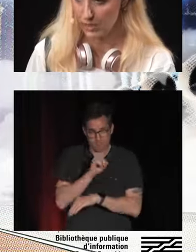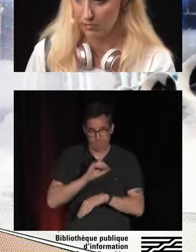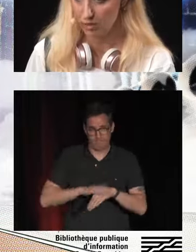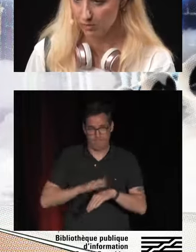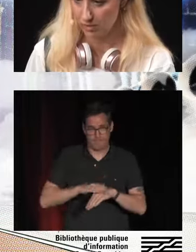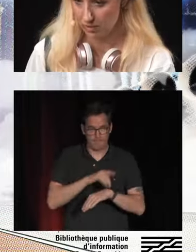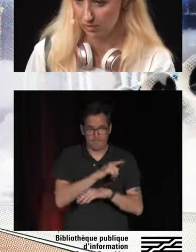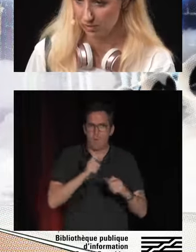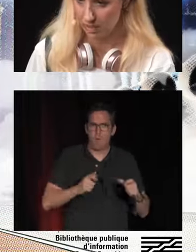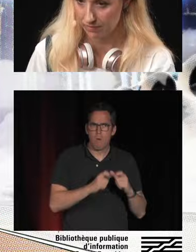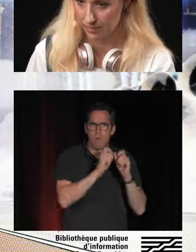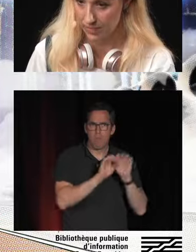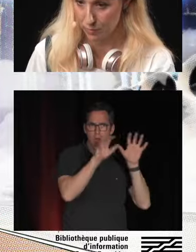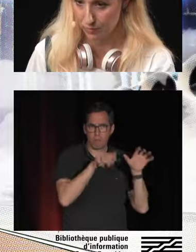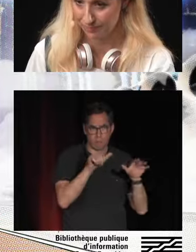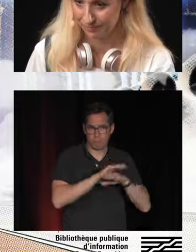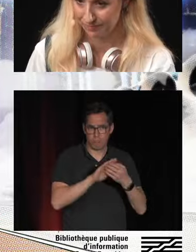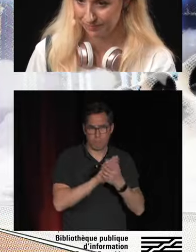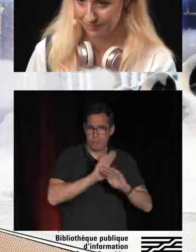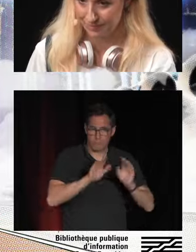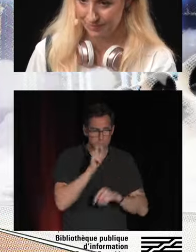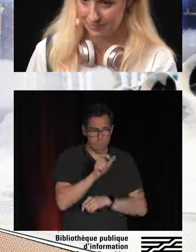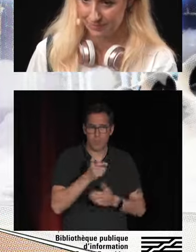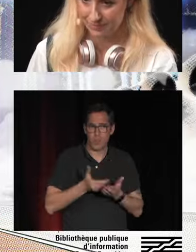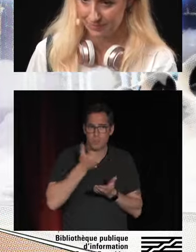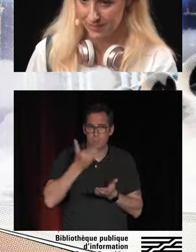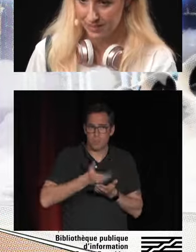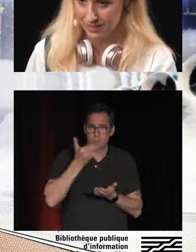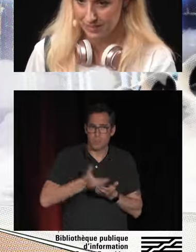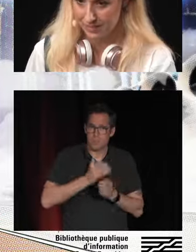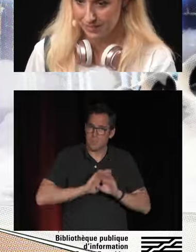Donc dorénavant, voilà, c'est de la soupe.